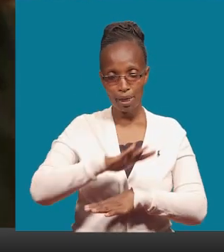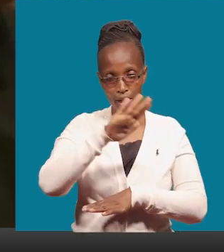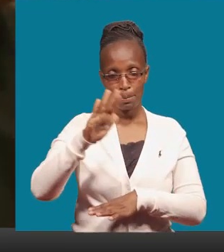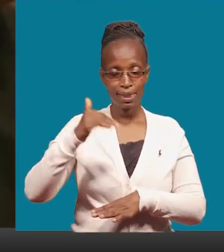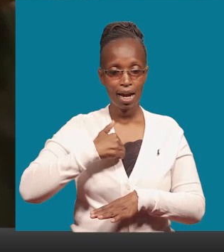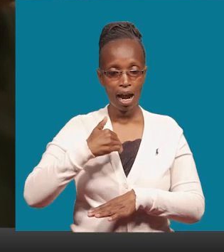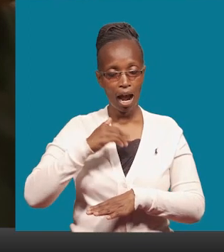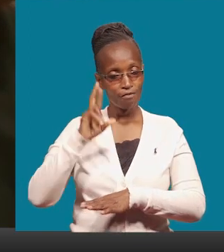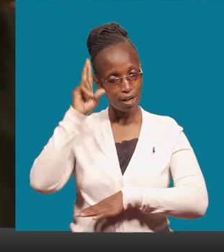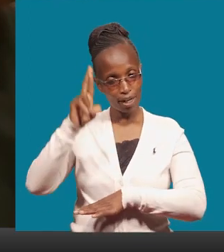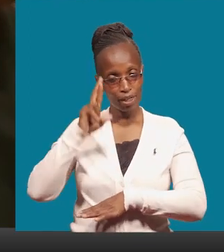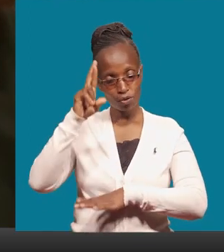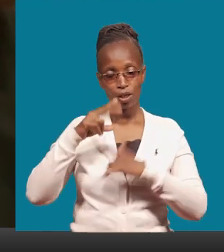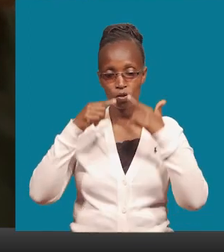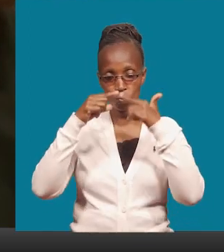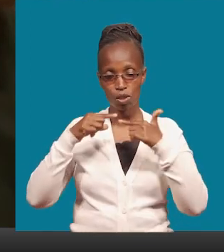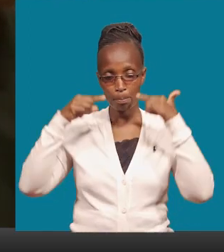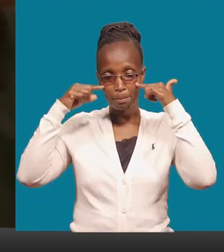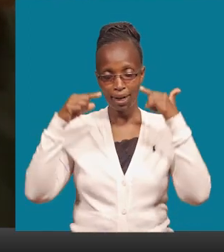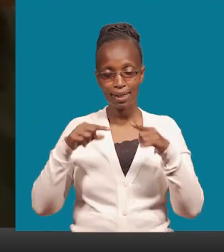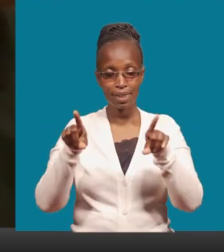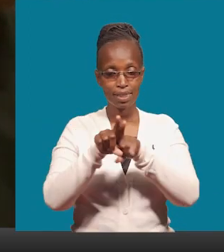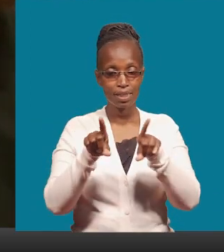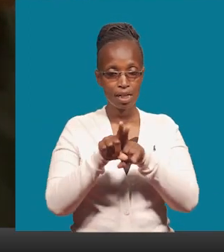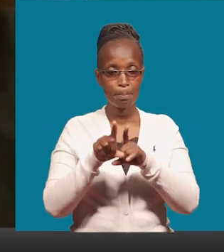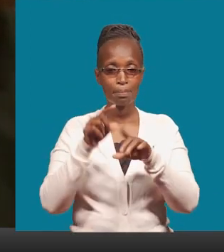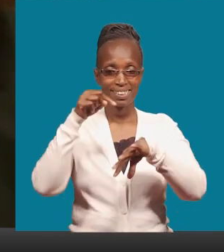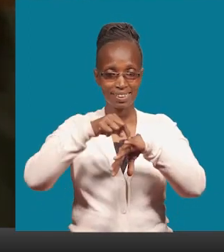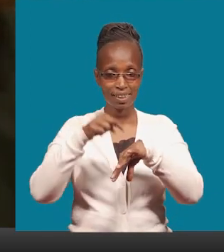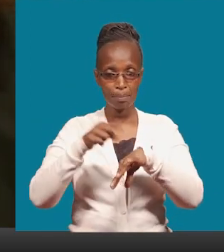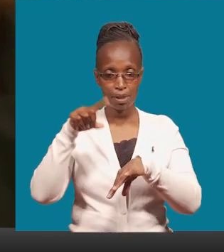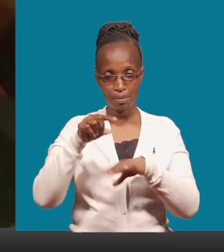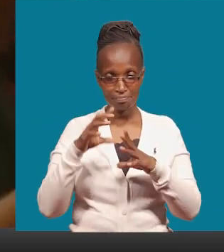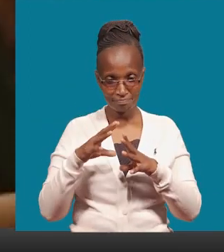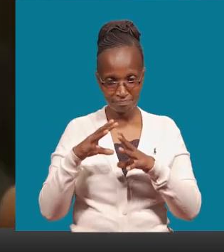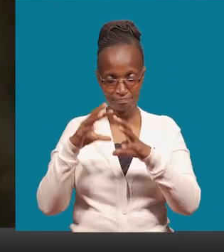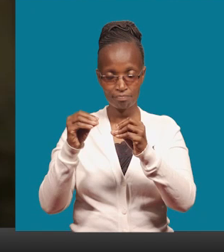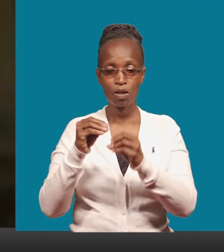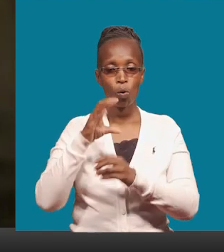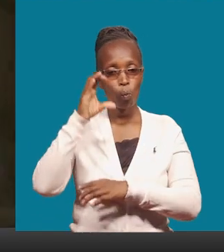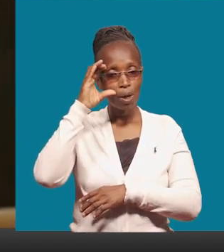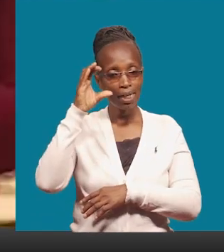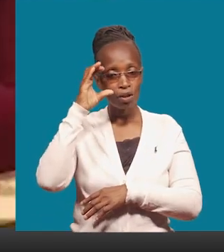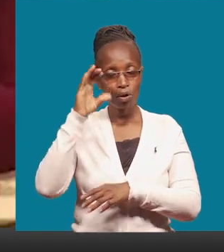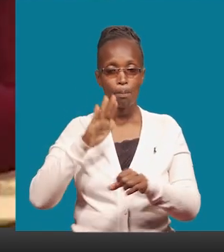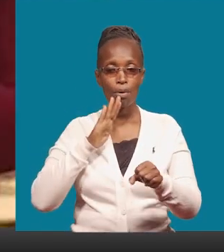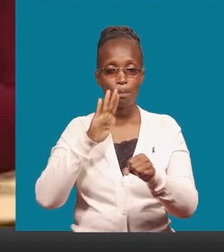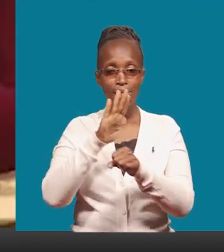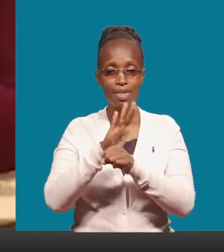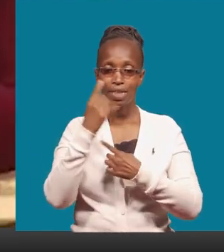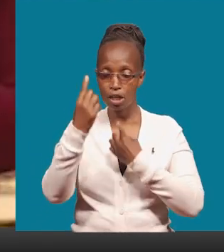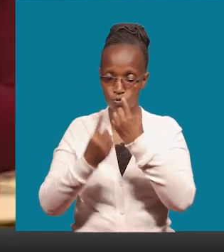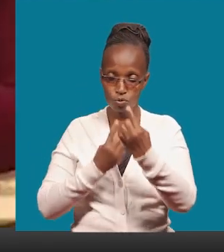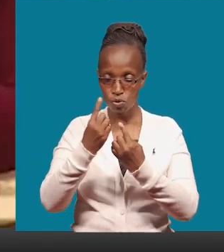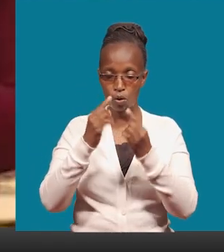wabunge watakuwa na sababu ya kutabasamu hata baada ya baadhi ya marupurupu yao kunyofolewa. Spika